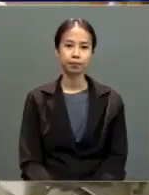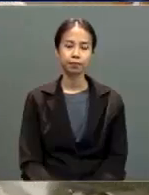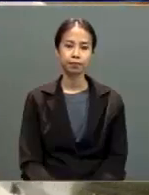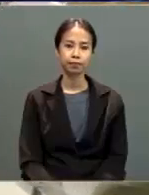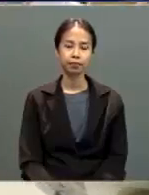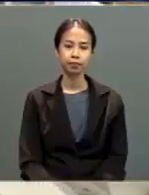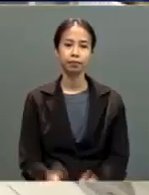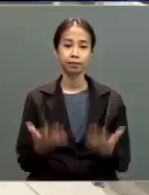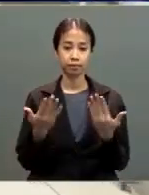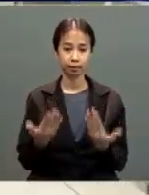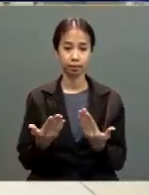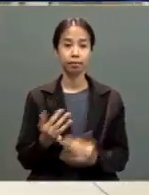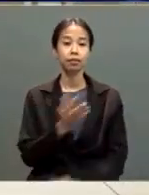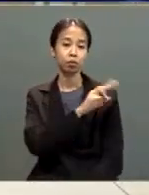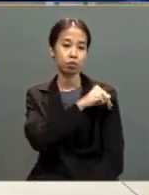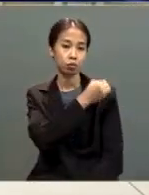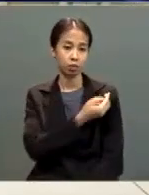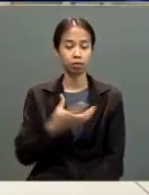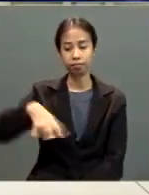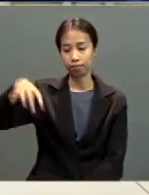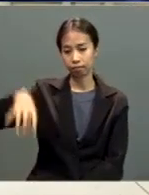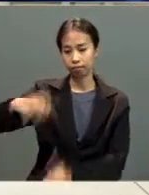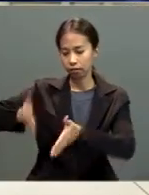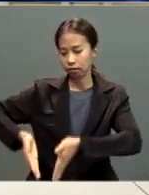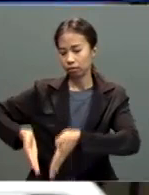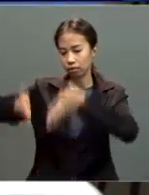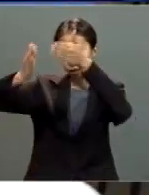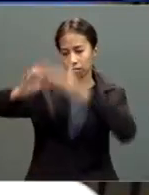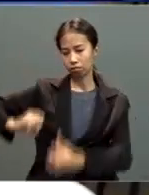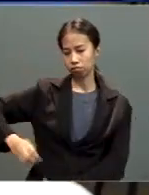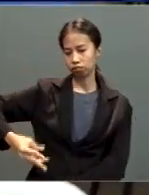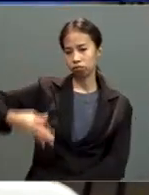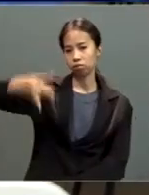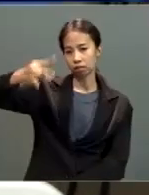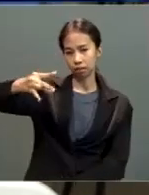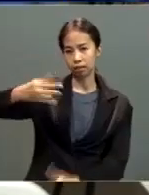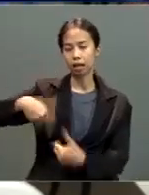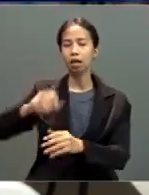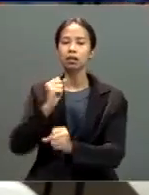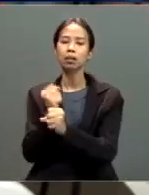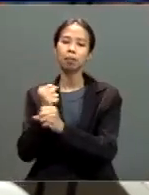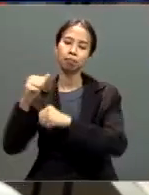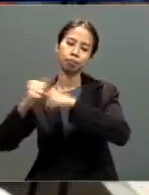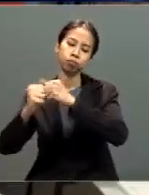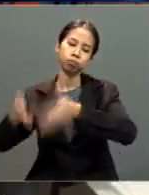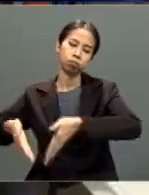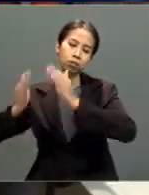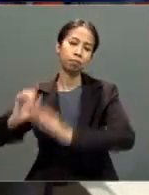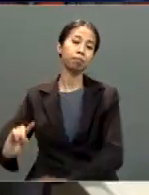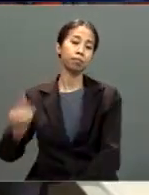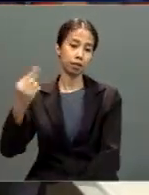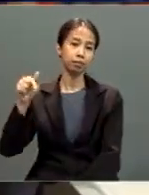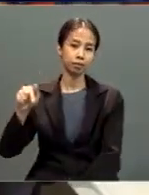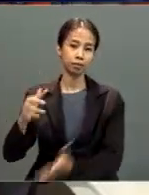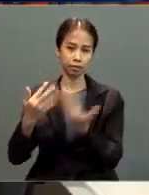สำหรับโรงพยาบาลสนามแห่งนี้ได้ใช้อาคาร7ชั้นของโรงพยาบาลท่าโรงช้างที่สร้างเสร็จใหม่โดยองค์การบริหารส่วนจังหวัดสุราษฎร์ธานี